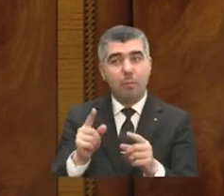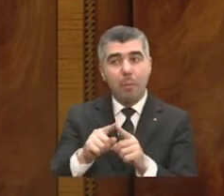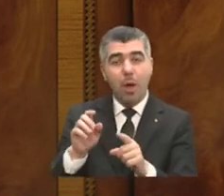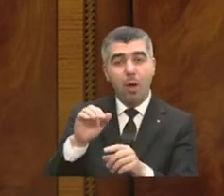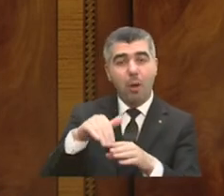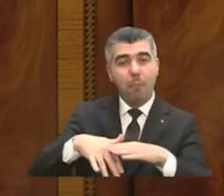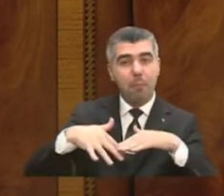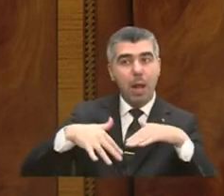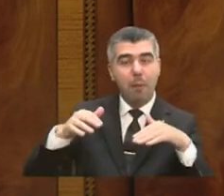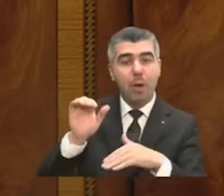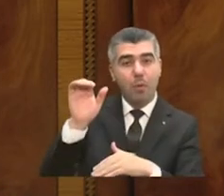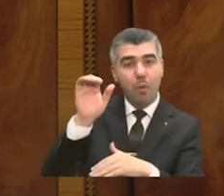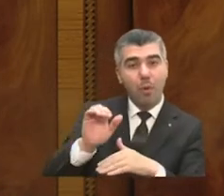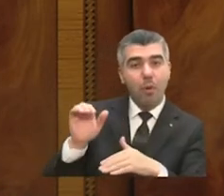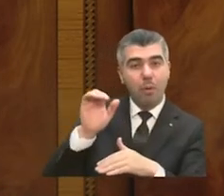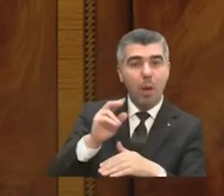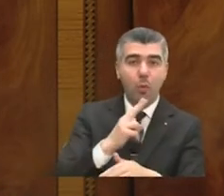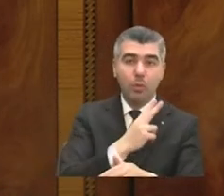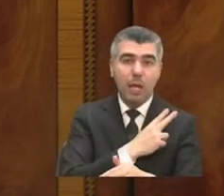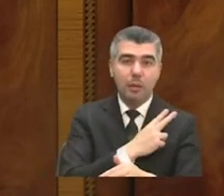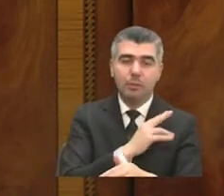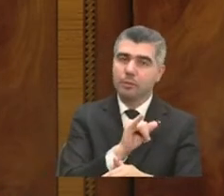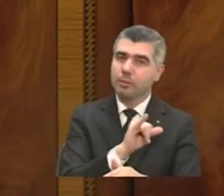Le Parlement européen